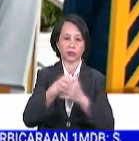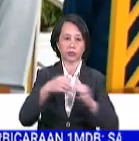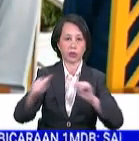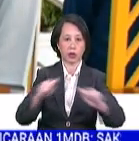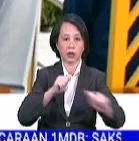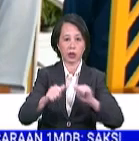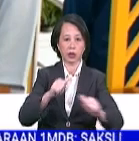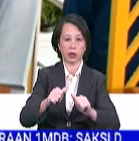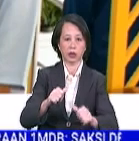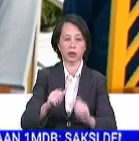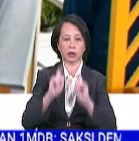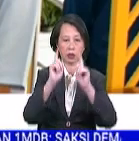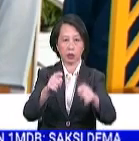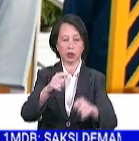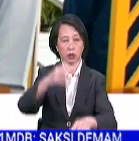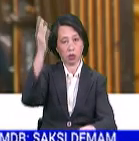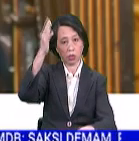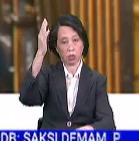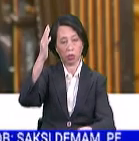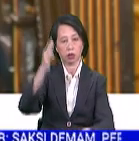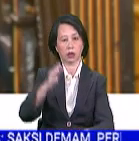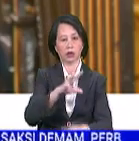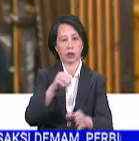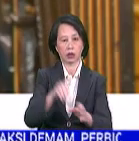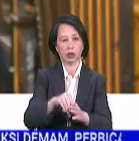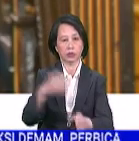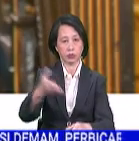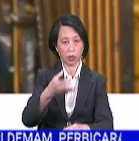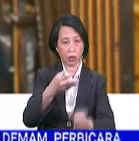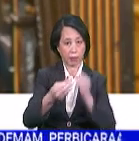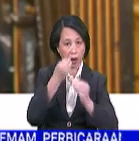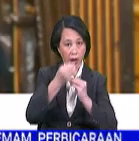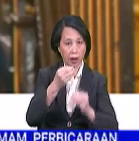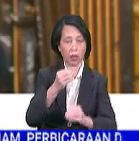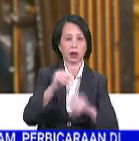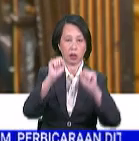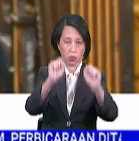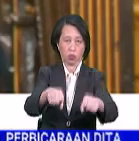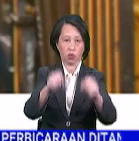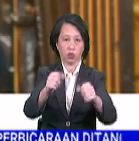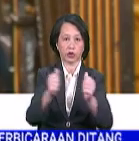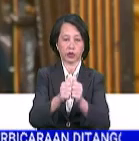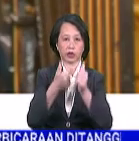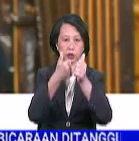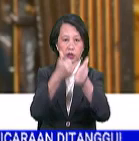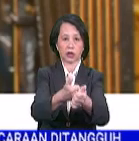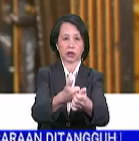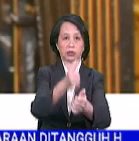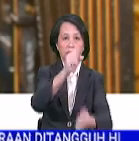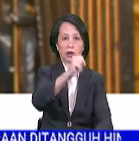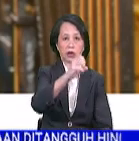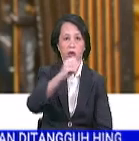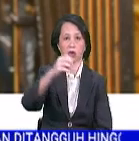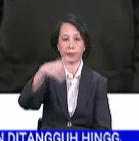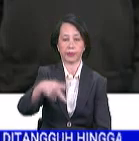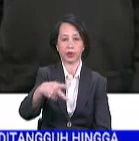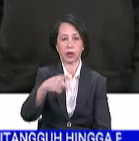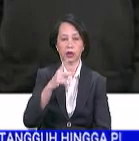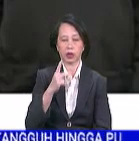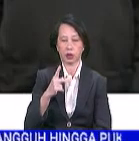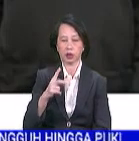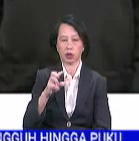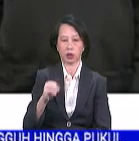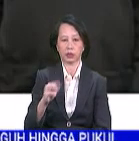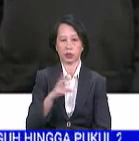aktiviti pengimarahan seperti kuliah, ceramah termasuk jamuan adalah dibenarkan dengan pematuhan SOP kesihatan dan keselamatan